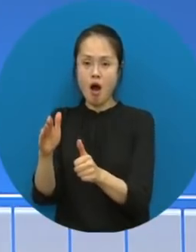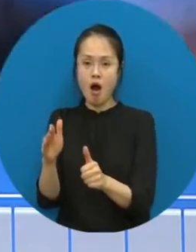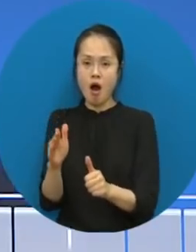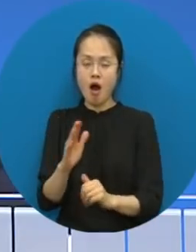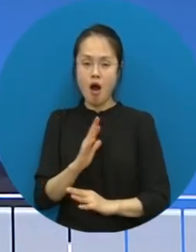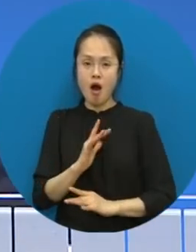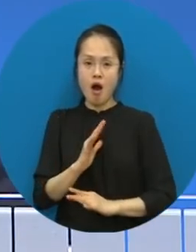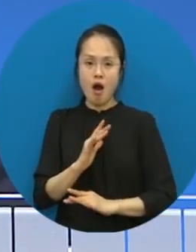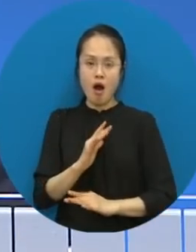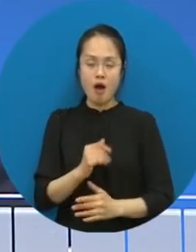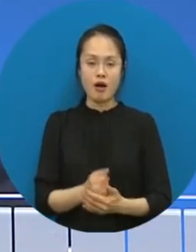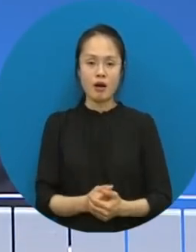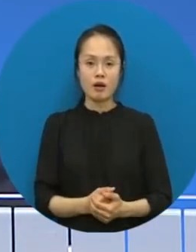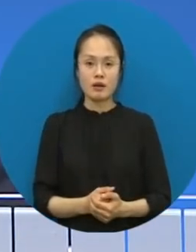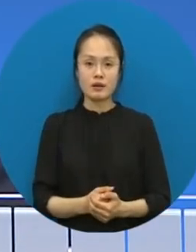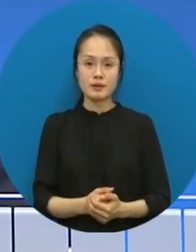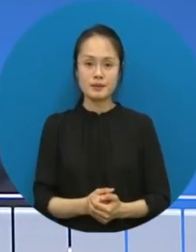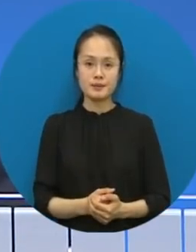할렐루야!